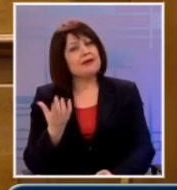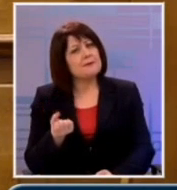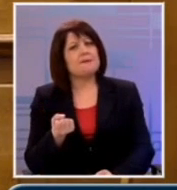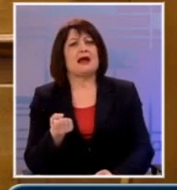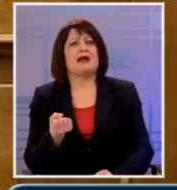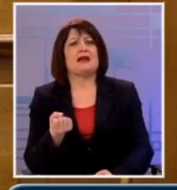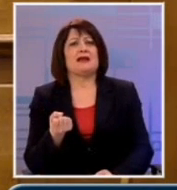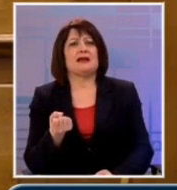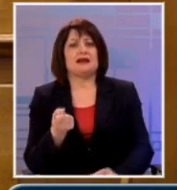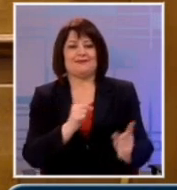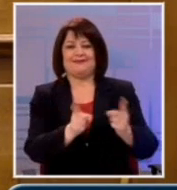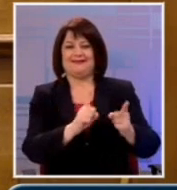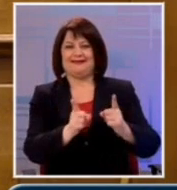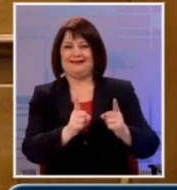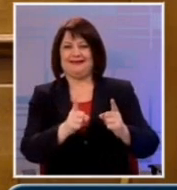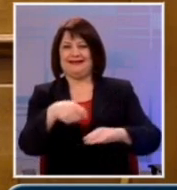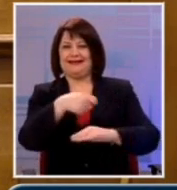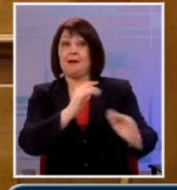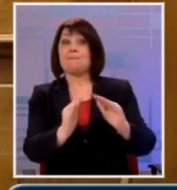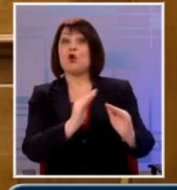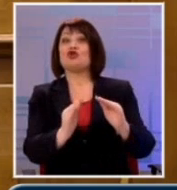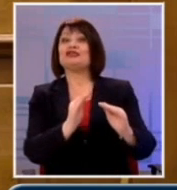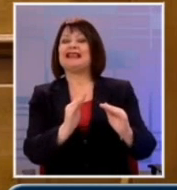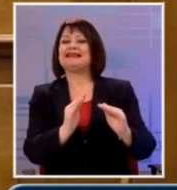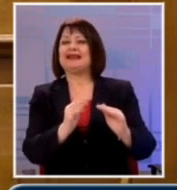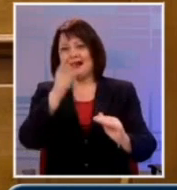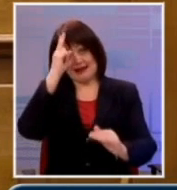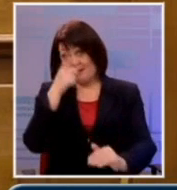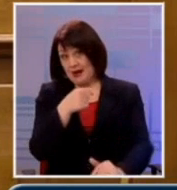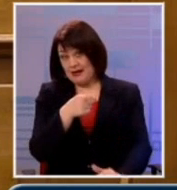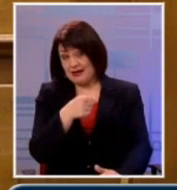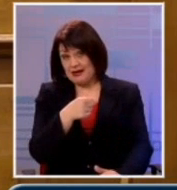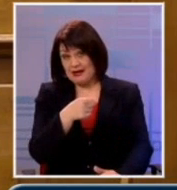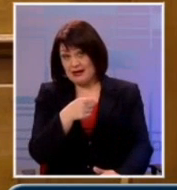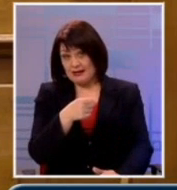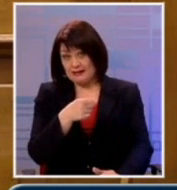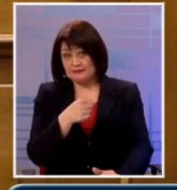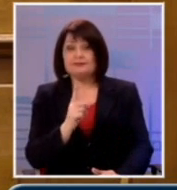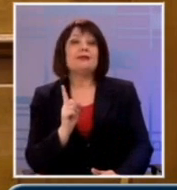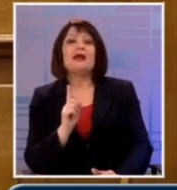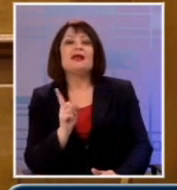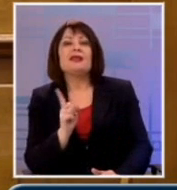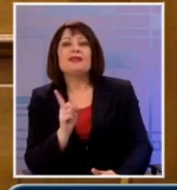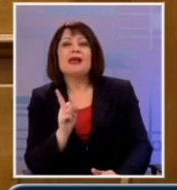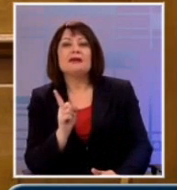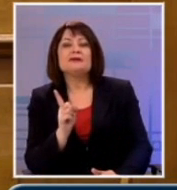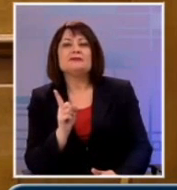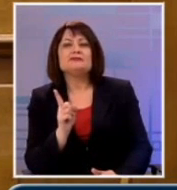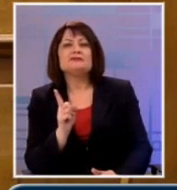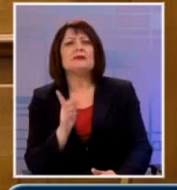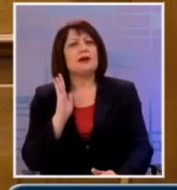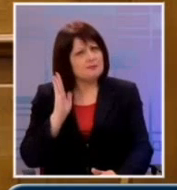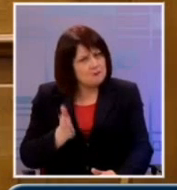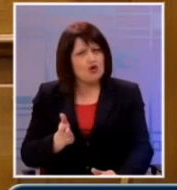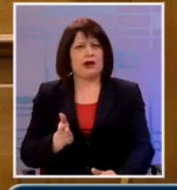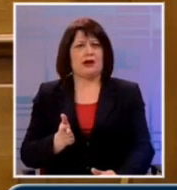ετεροδικία και επομένως ασυλία του εναγόμενου γερμανικού κράτους δεν αναιρεί την